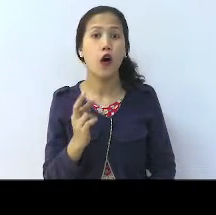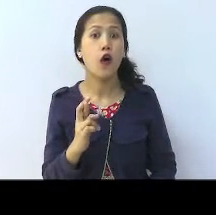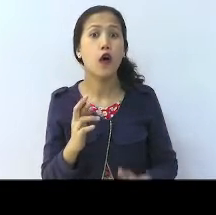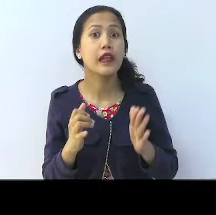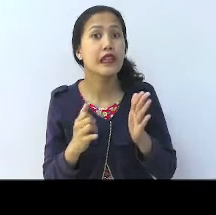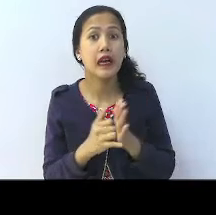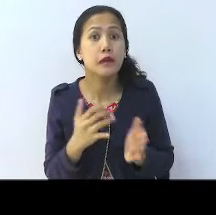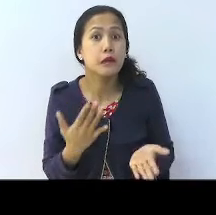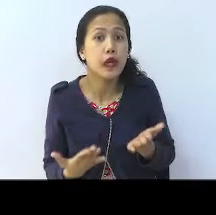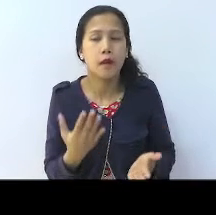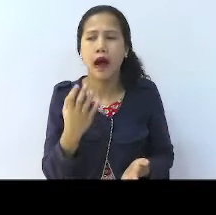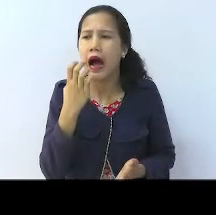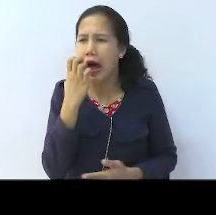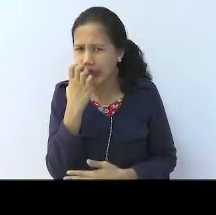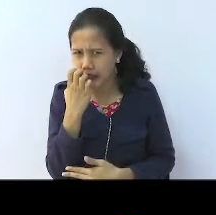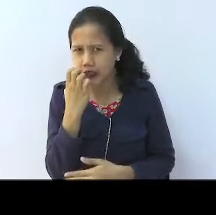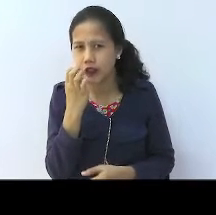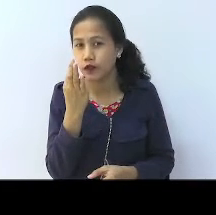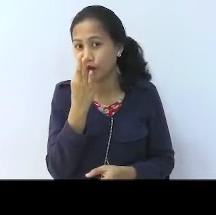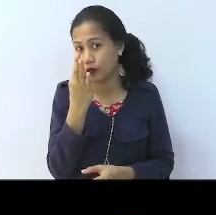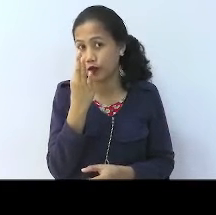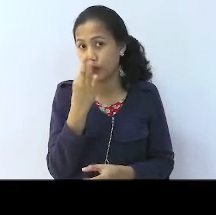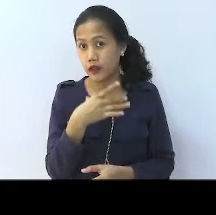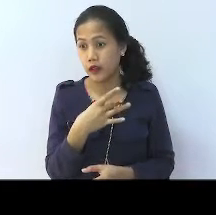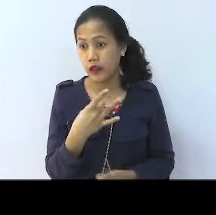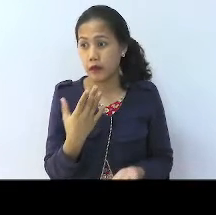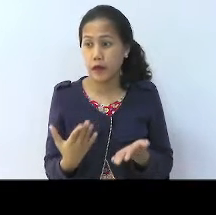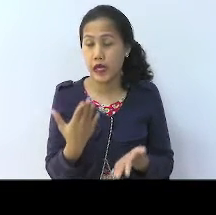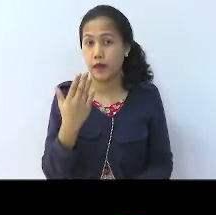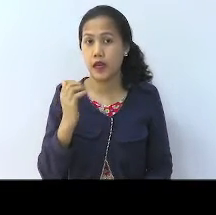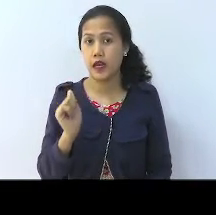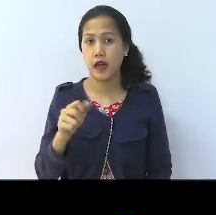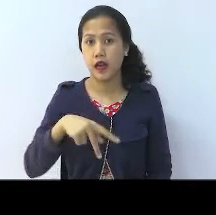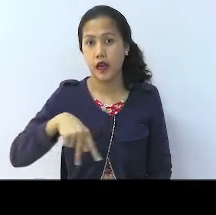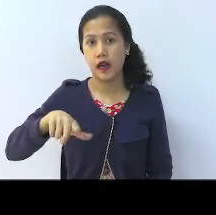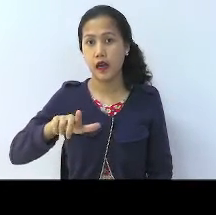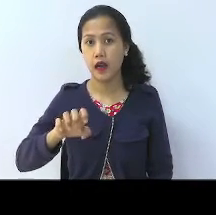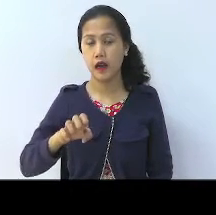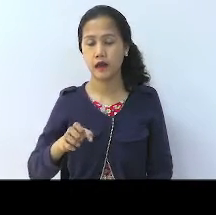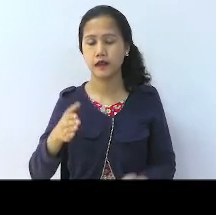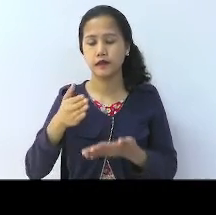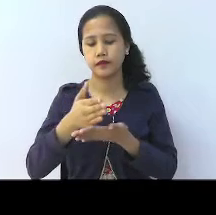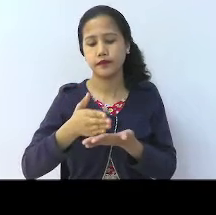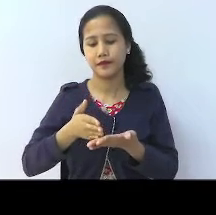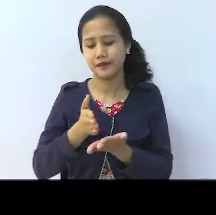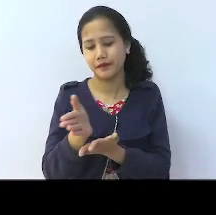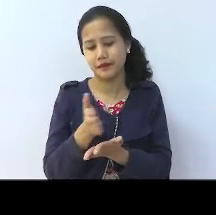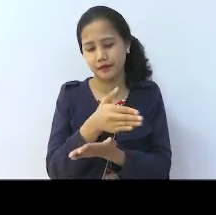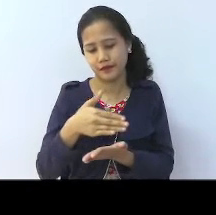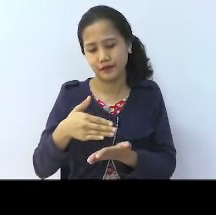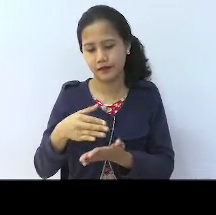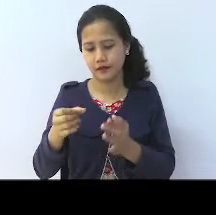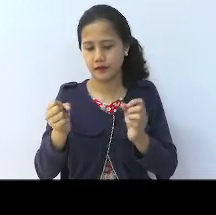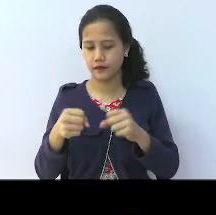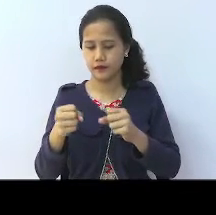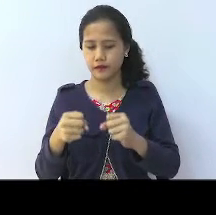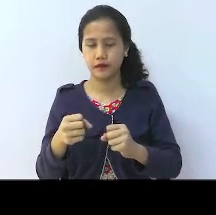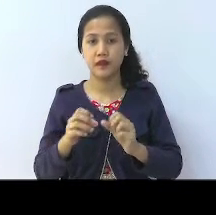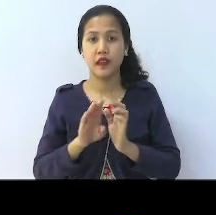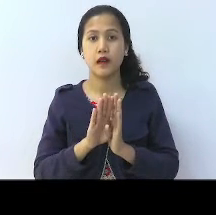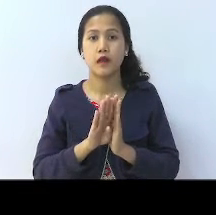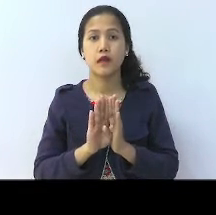Iwasan ang sobrang pagnganga. Yan. Iwasan ang sobrang pagnganga tulad ng